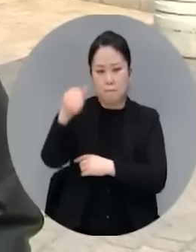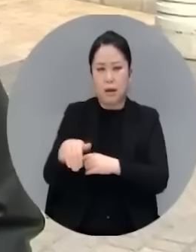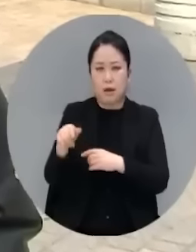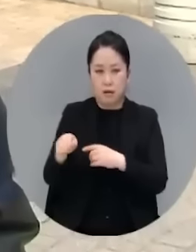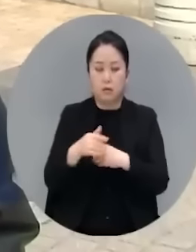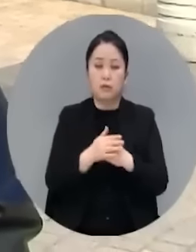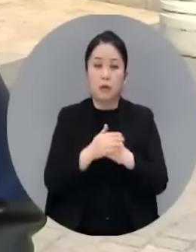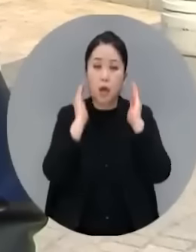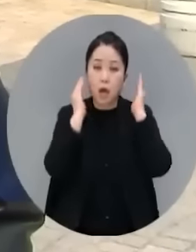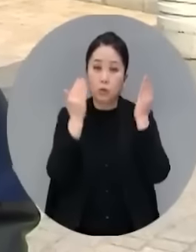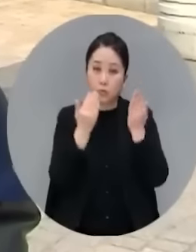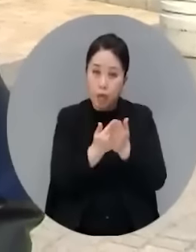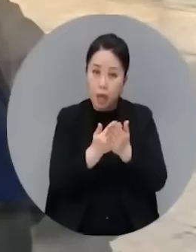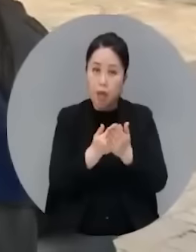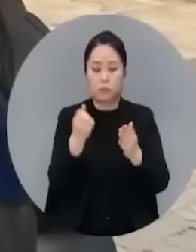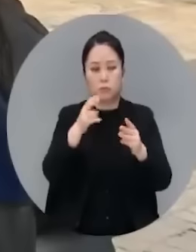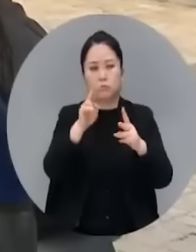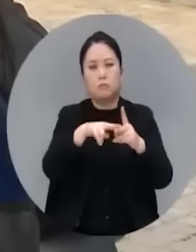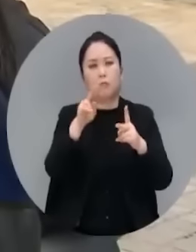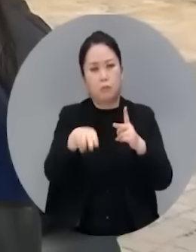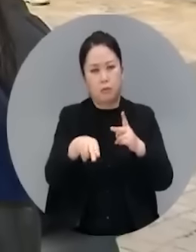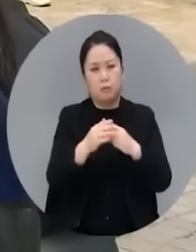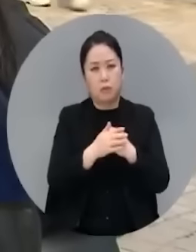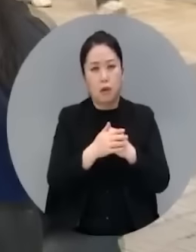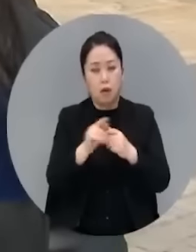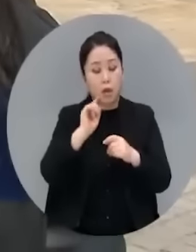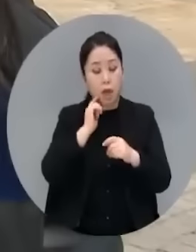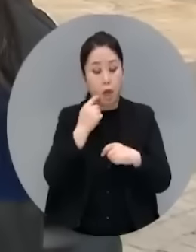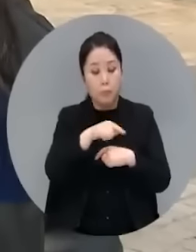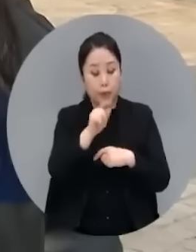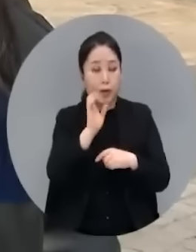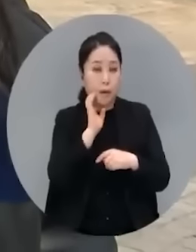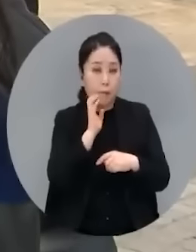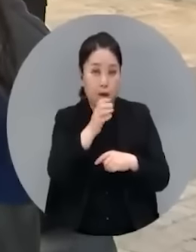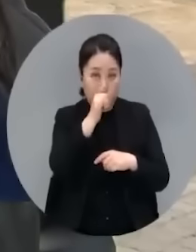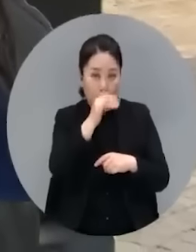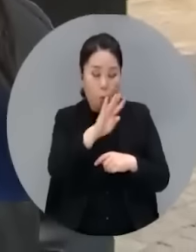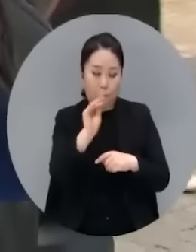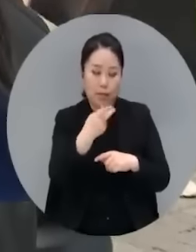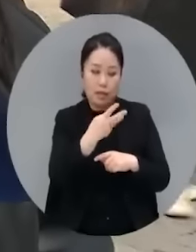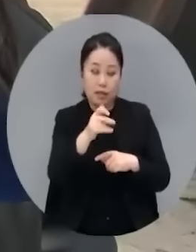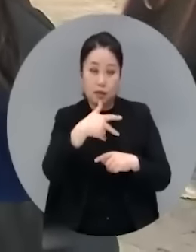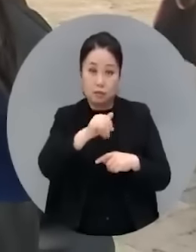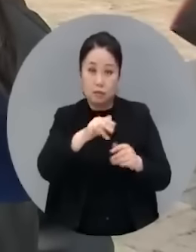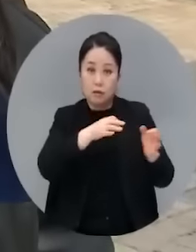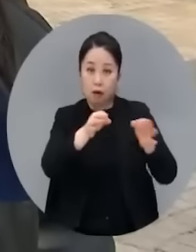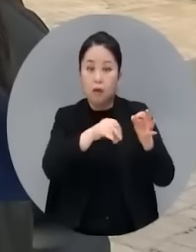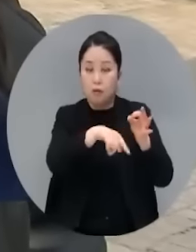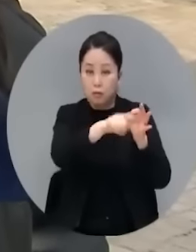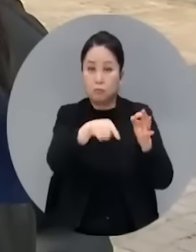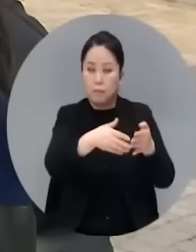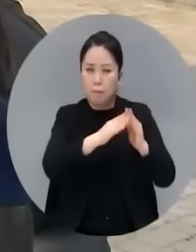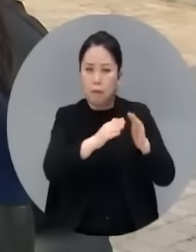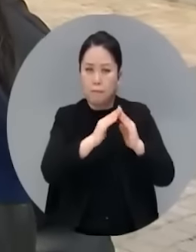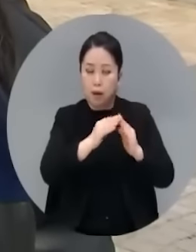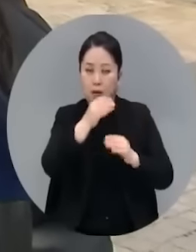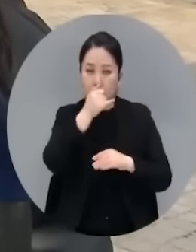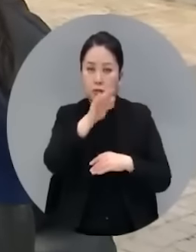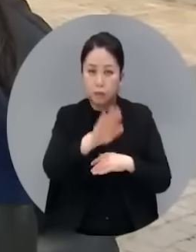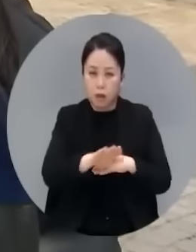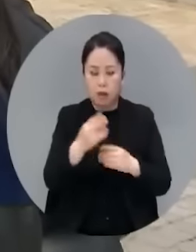해운대나 아니면은 서면? 예쁜 카페도 들어오고 빈티지 가게 이런 것도 여전히 많이 있고 그런